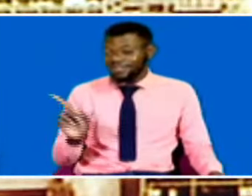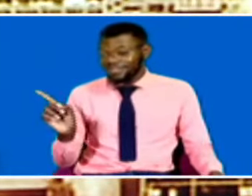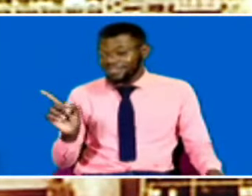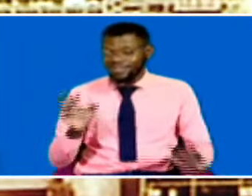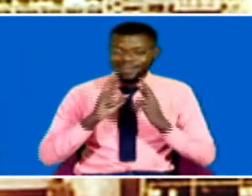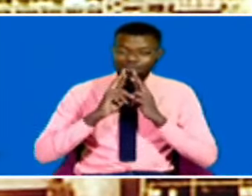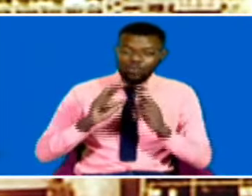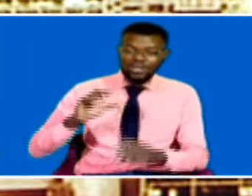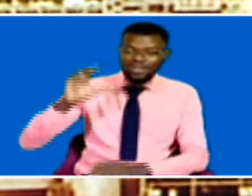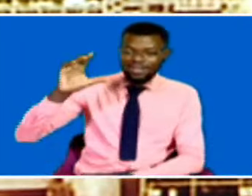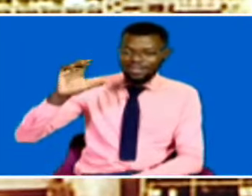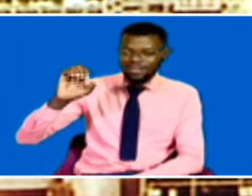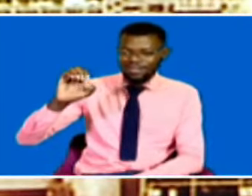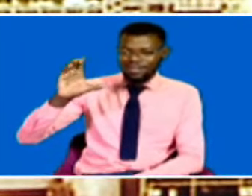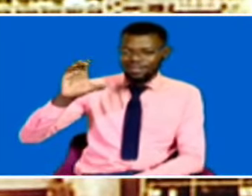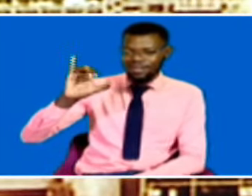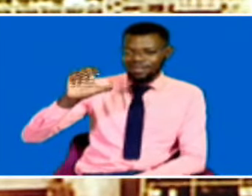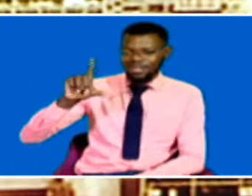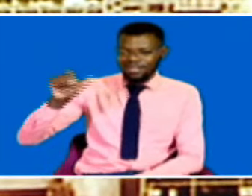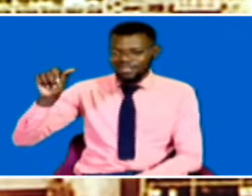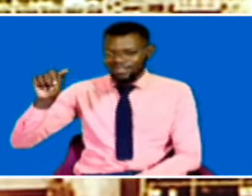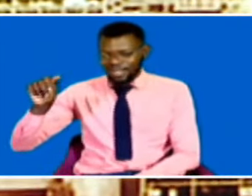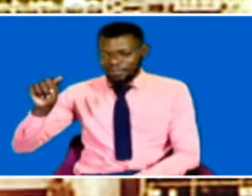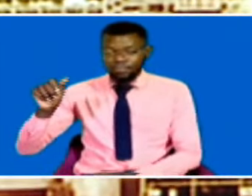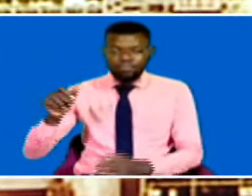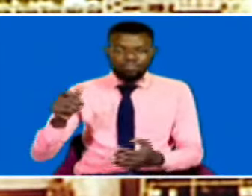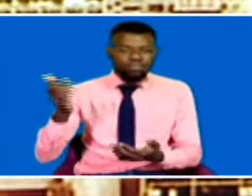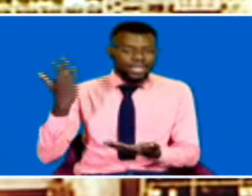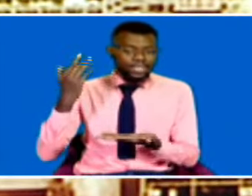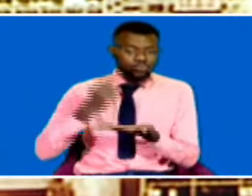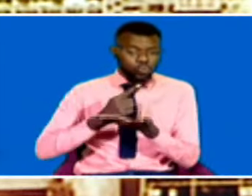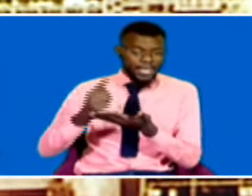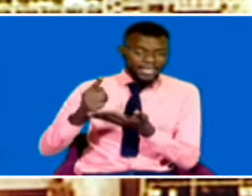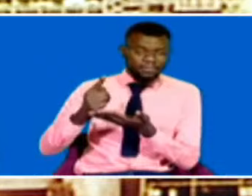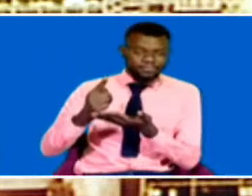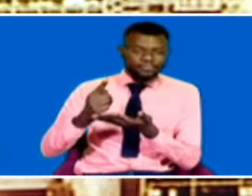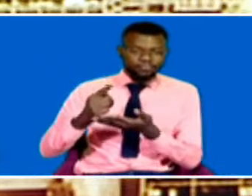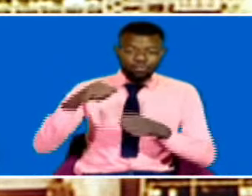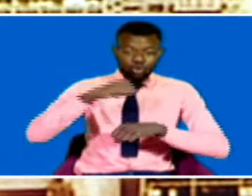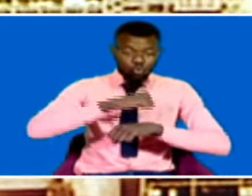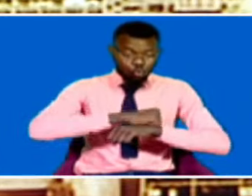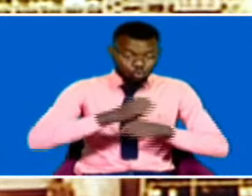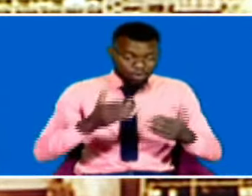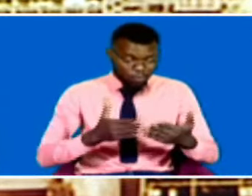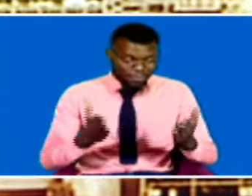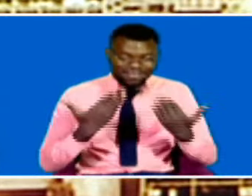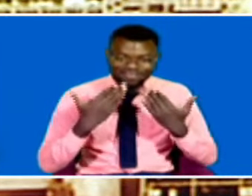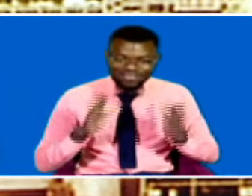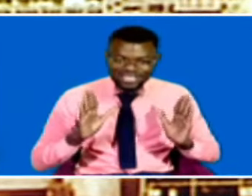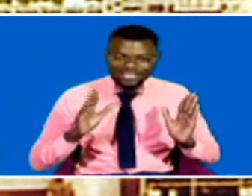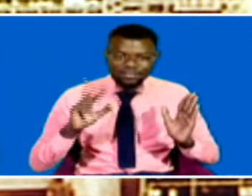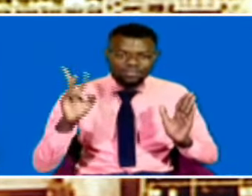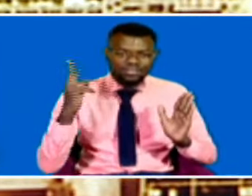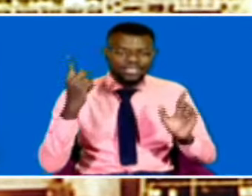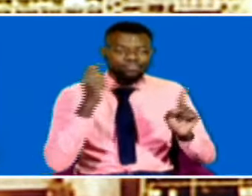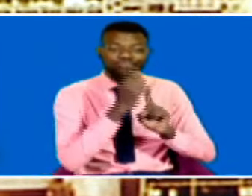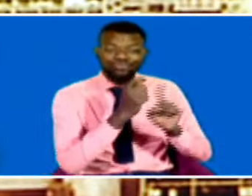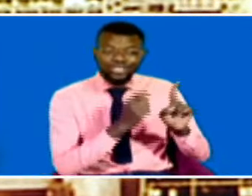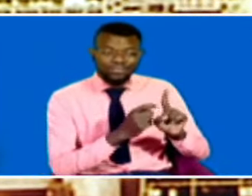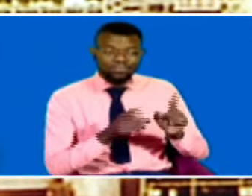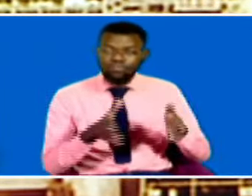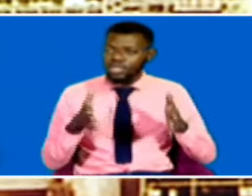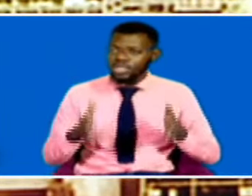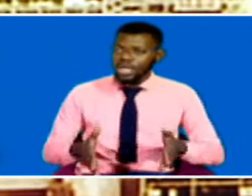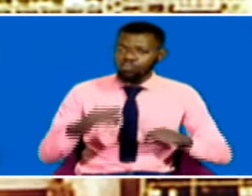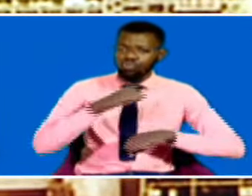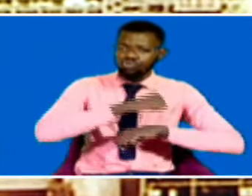akitia sauti taarifa ya Ronald Kipruto. Kwingineko, wiki moja baada ya shule kufunguliwa kwa masomo ya muhula wa pili, imebainika wazi kuwa taasisi